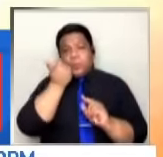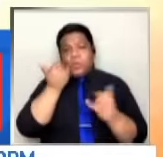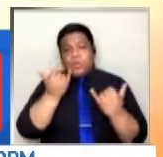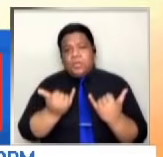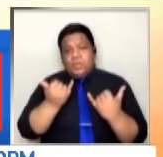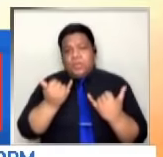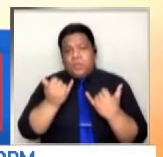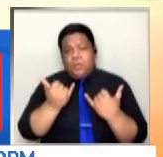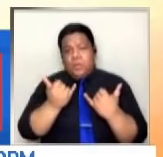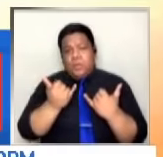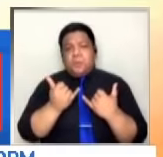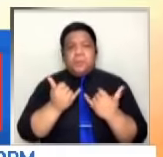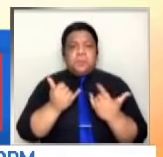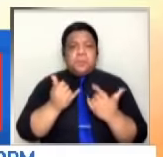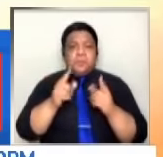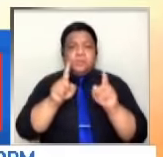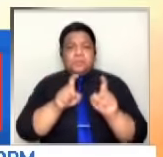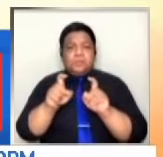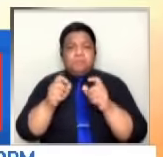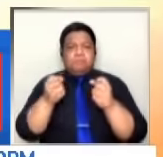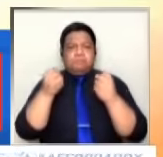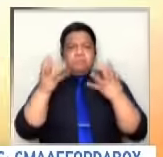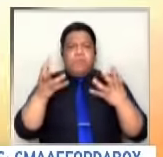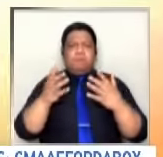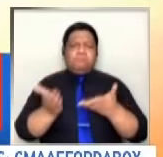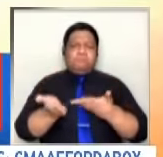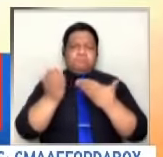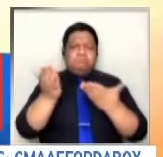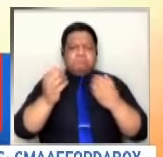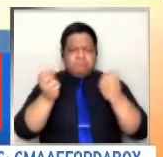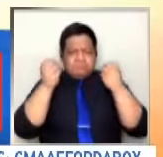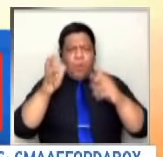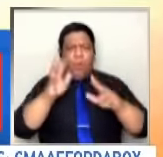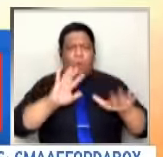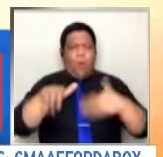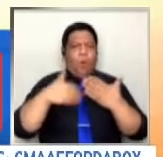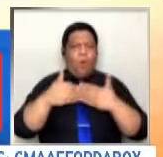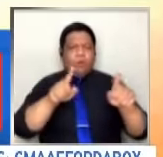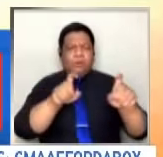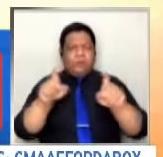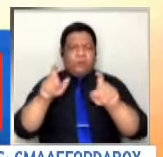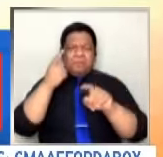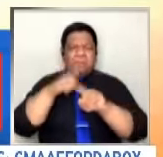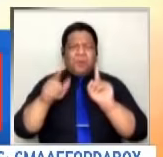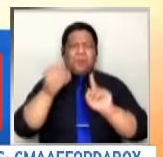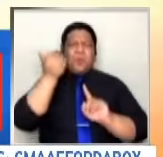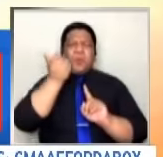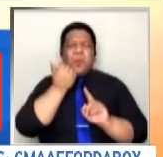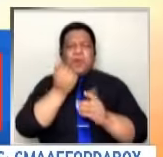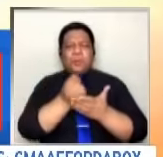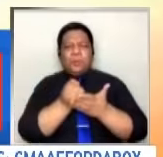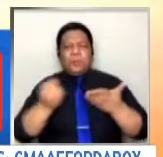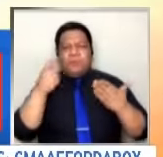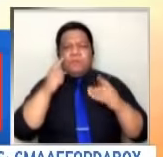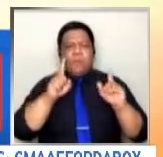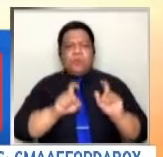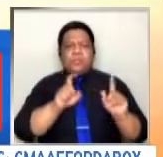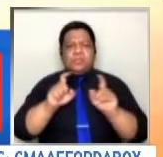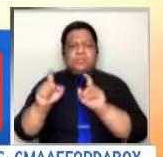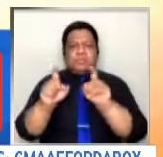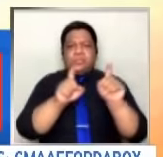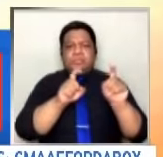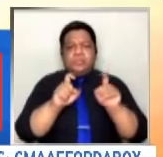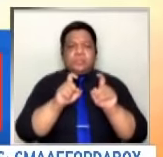mga iba nagre-recommend ng mass testing. Hindi rin tayo makapag-mass testing kung kulang na ngayong testing natin para sa mga tinetest pa lang natin ng